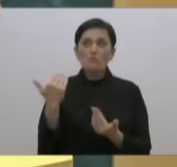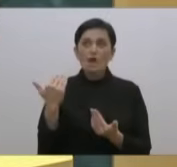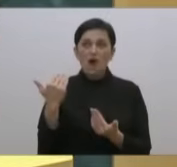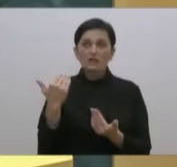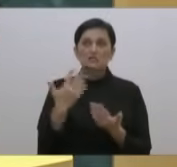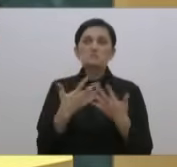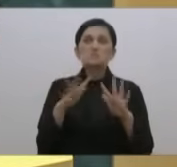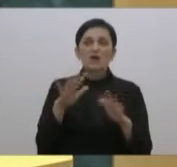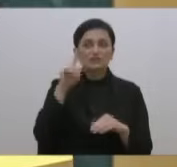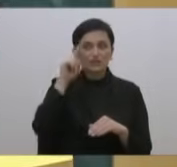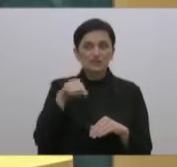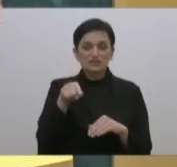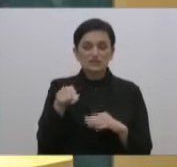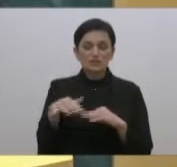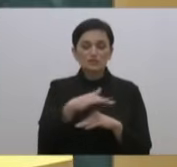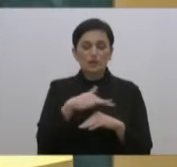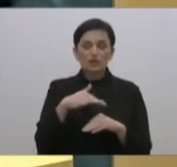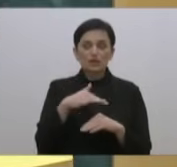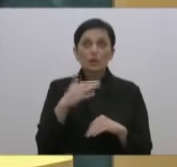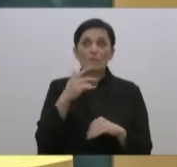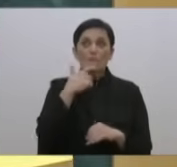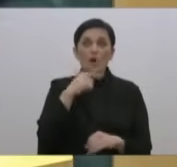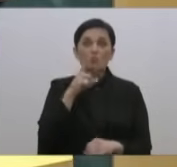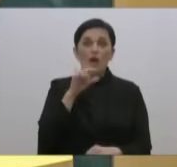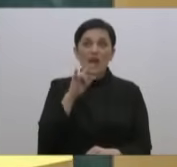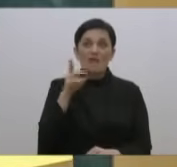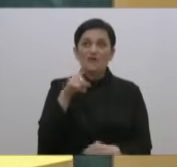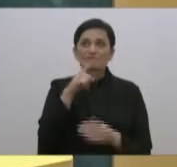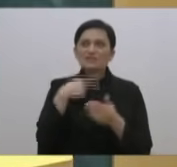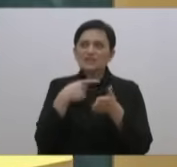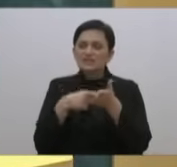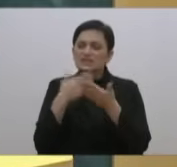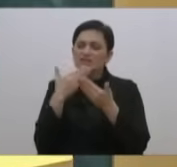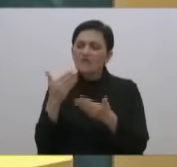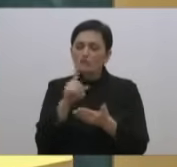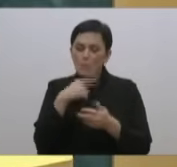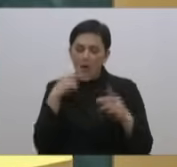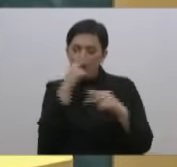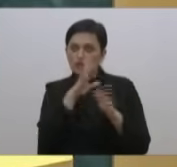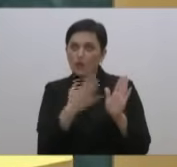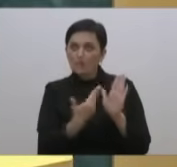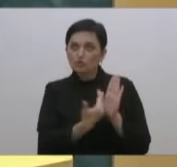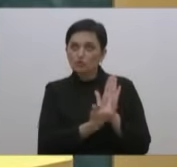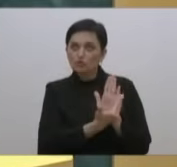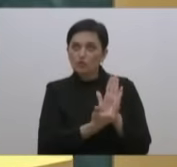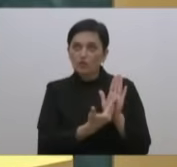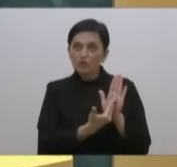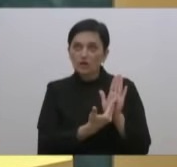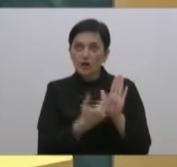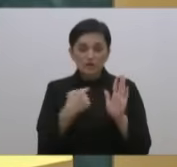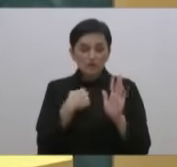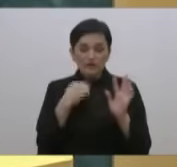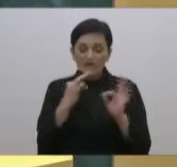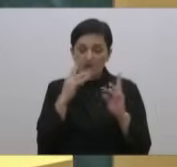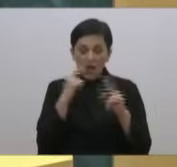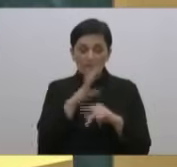თქმა უნდა გაცილებით მეტი იცის ამ სფეროში, ჩემზე წეღან ბატონ ლევანს დავითაშვილს დავეკითხე რამე რომ არ შემსვლოდა კიდე. არაფერი არ